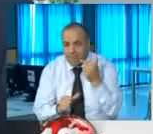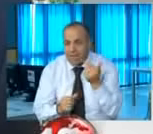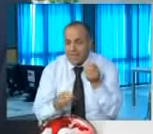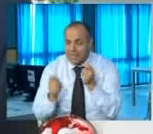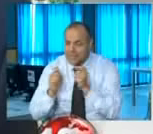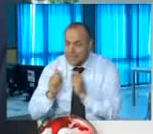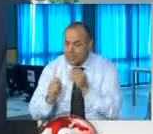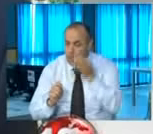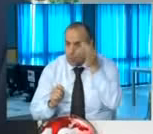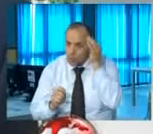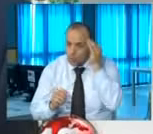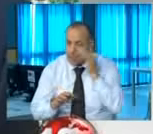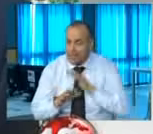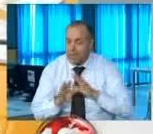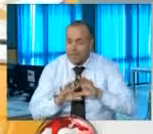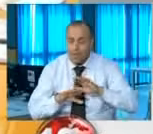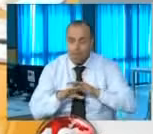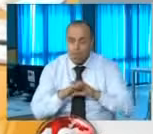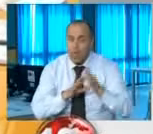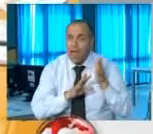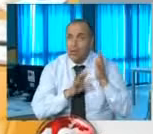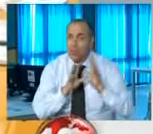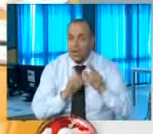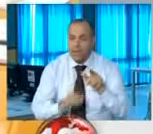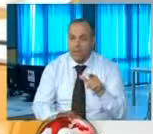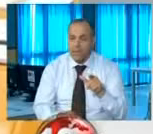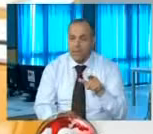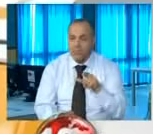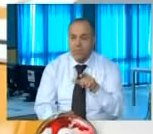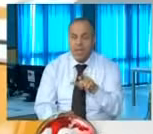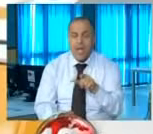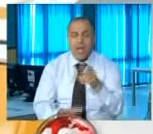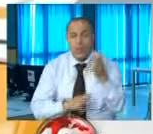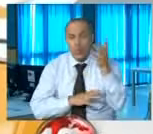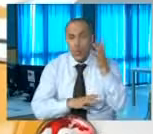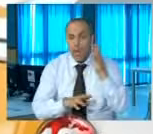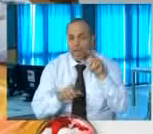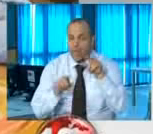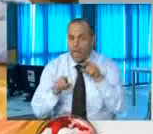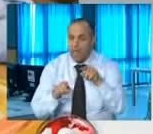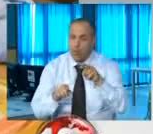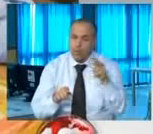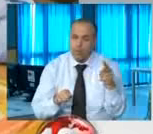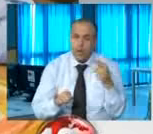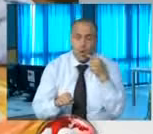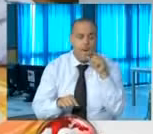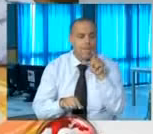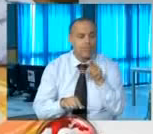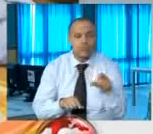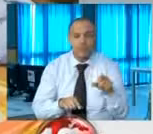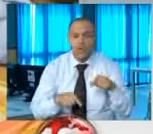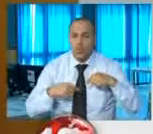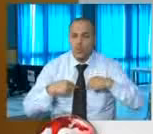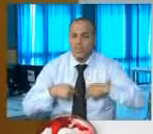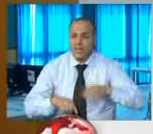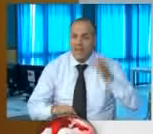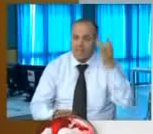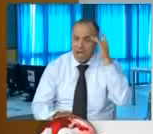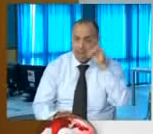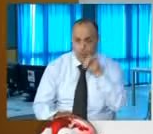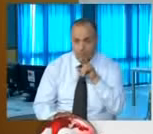لسياستنا في ميدان التراث. تراث مادي ولا مادي يعاني نقائص عدة حسب وزير الشؤون